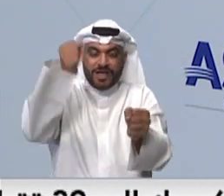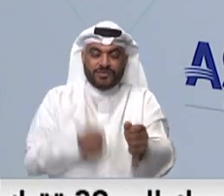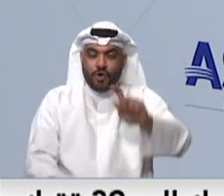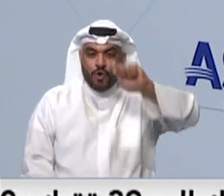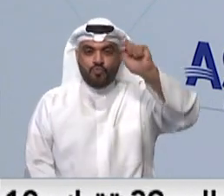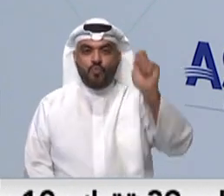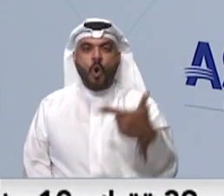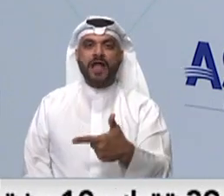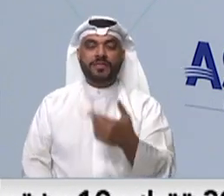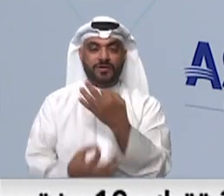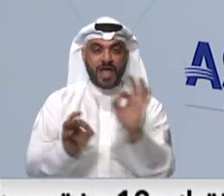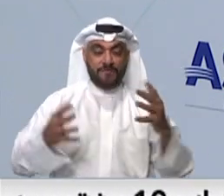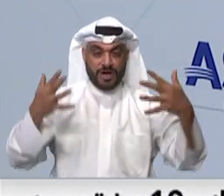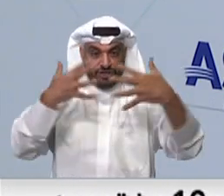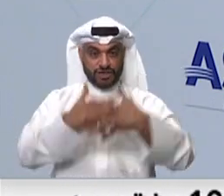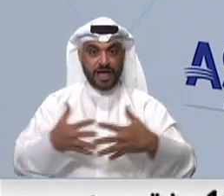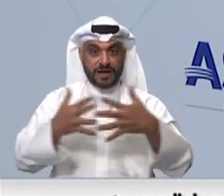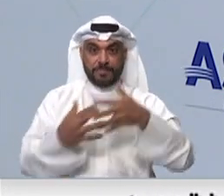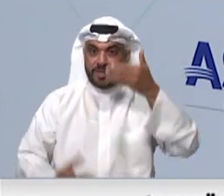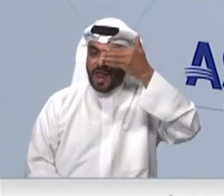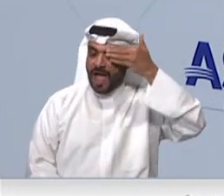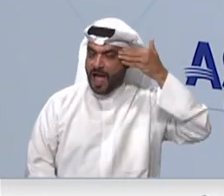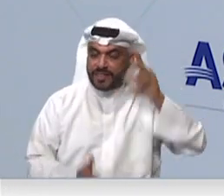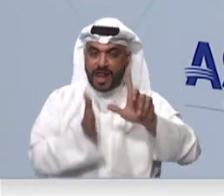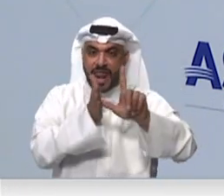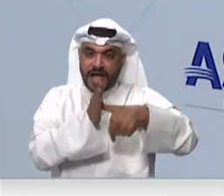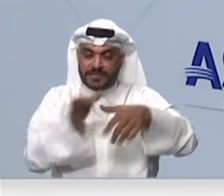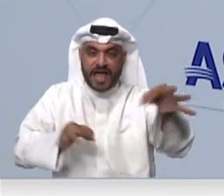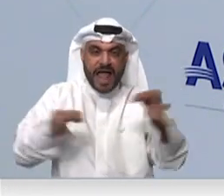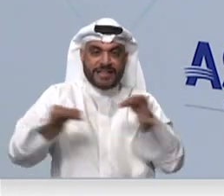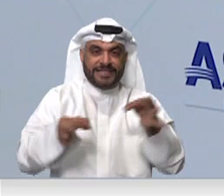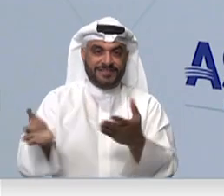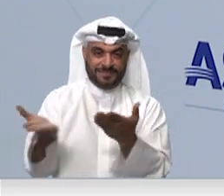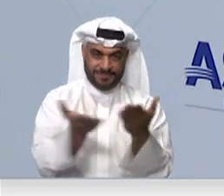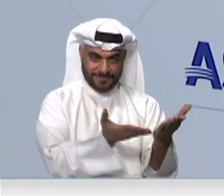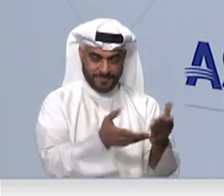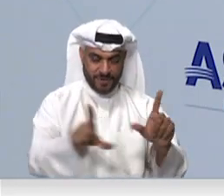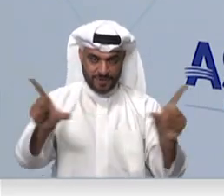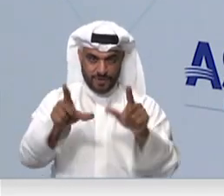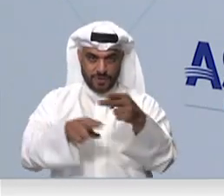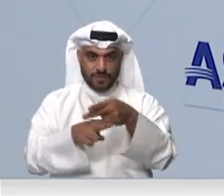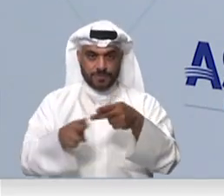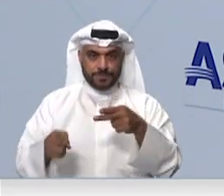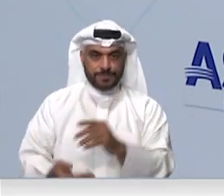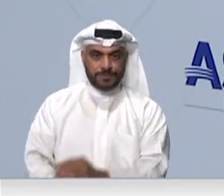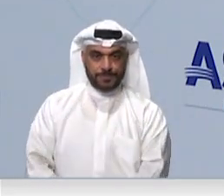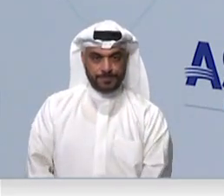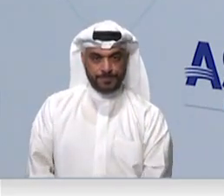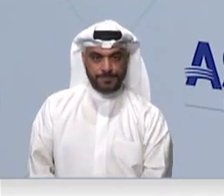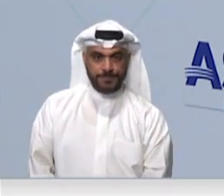بمشاركة العديد من رواد القطاع الهندسي في المنطقة. ديما دحدا، التلفزيون دولة الكويت.